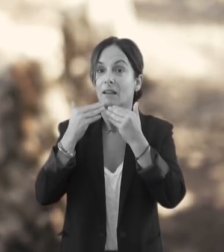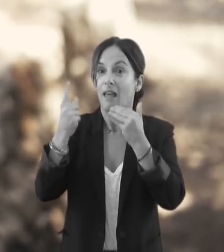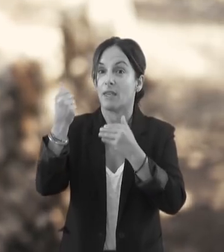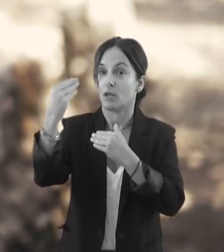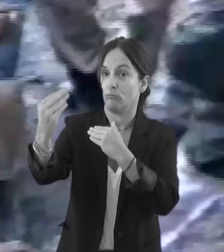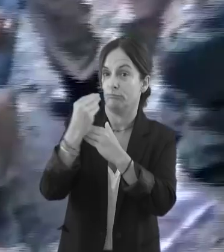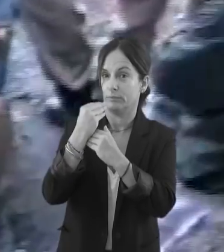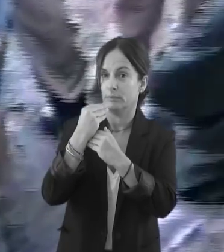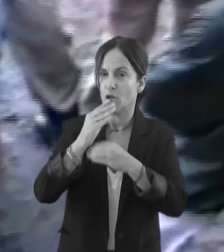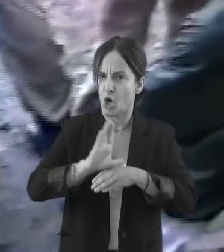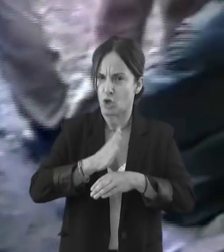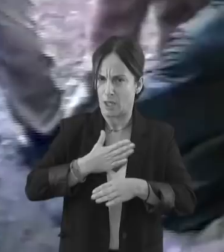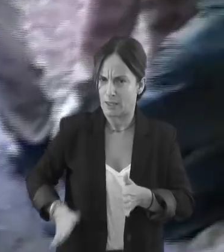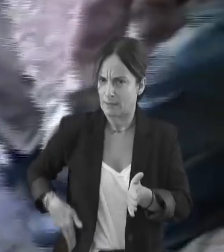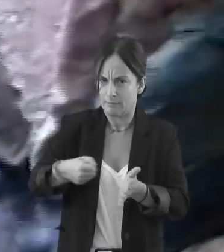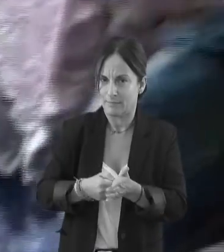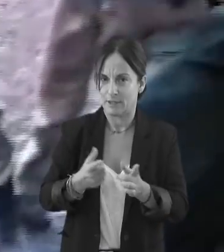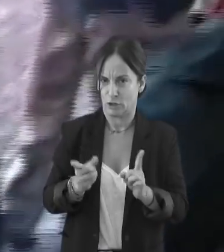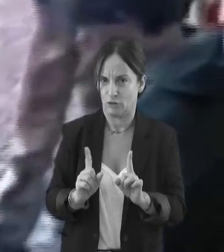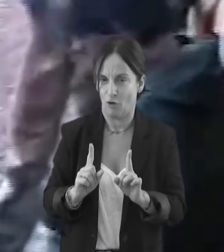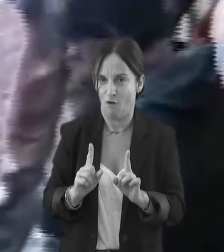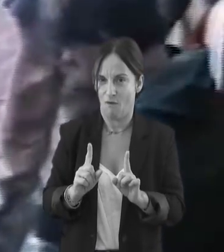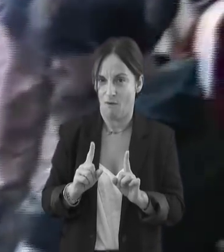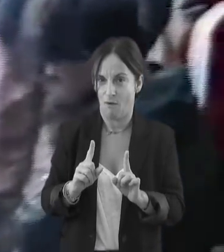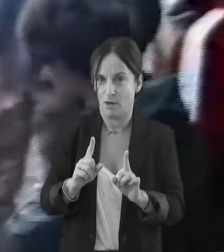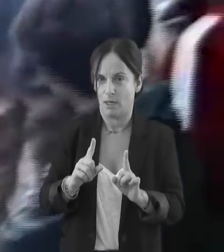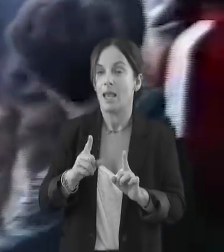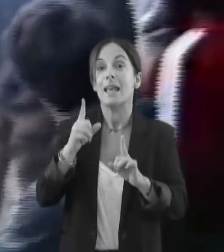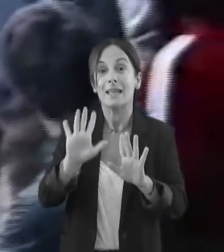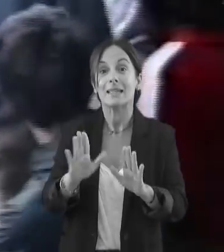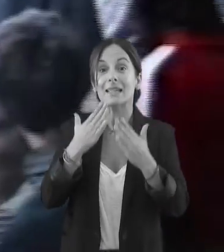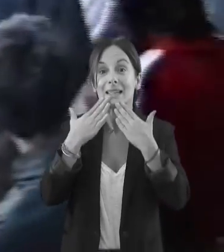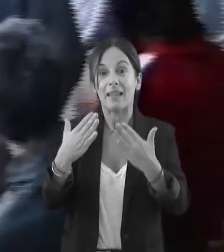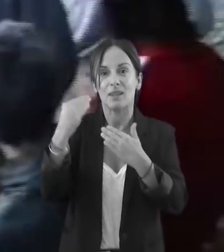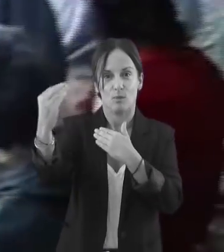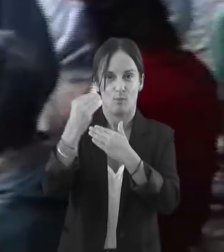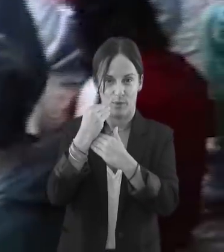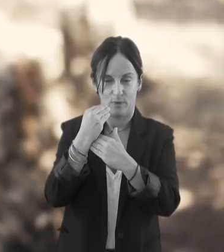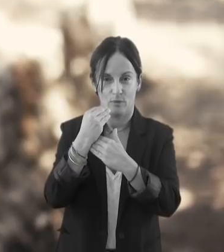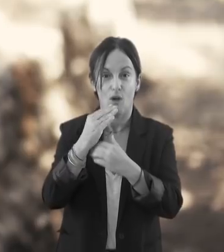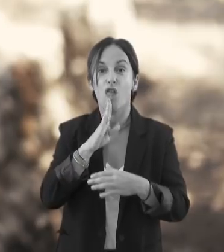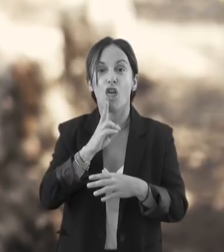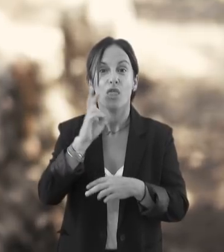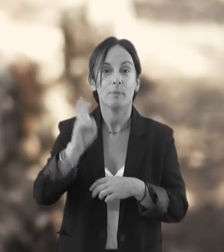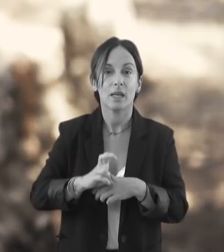Teníem molt poca possibilitat d'inserció laboral. Llavors, el Consell va començar amb un projecte de restauració de